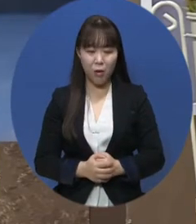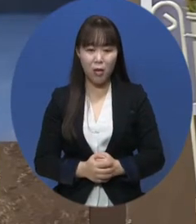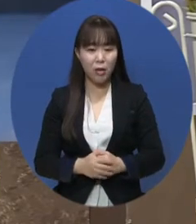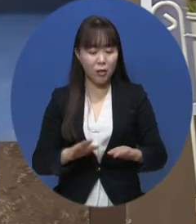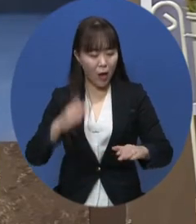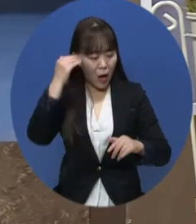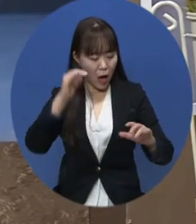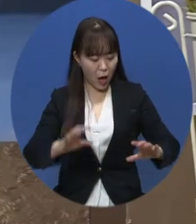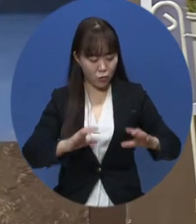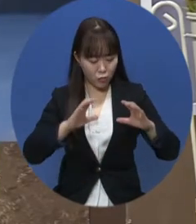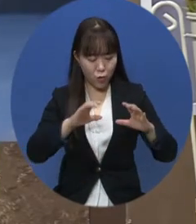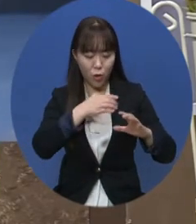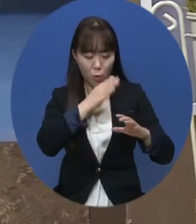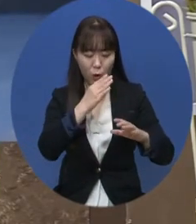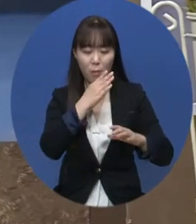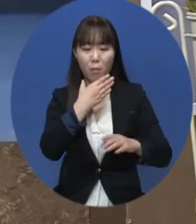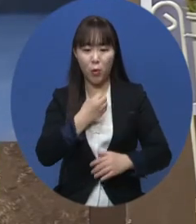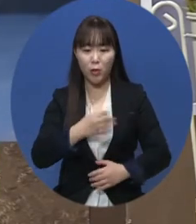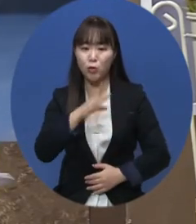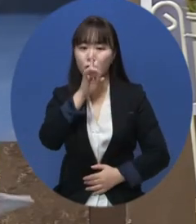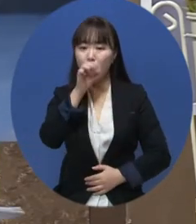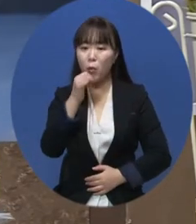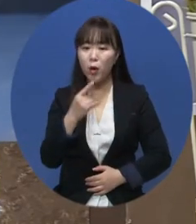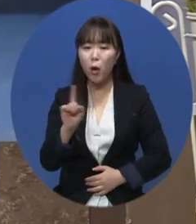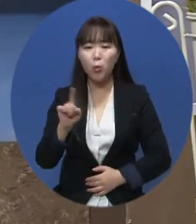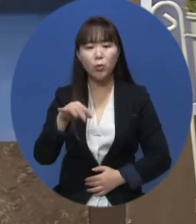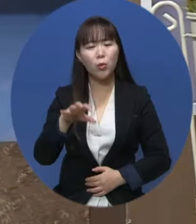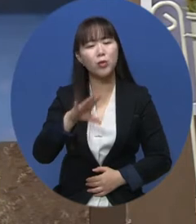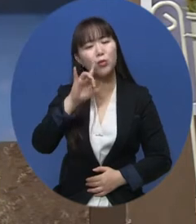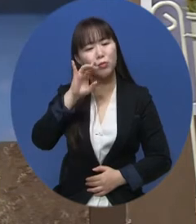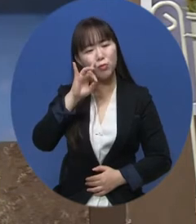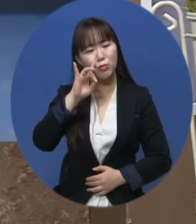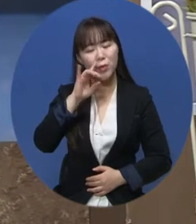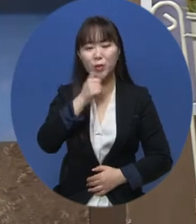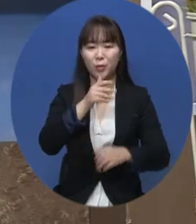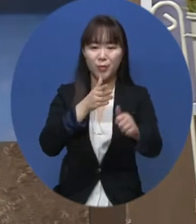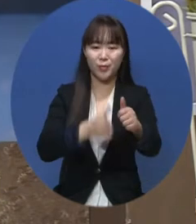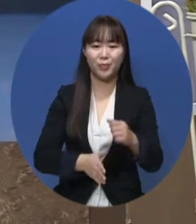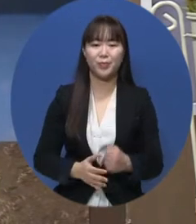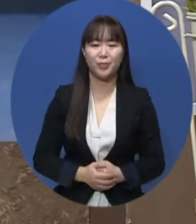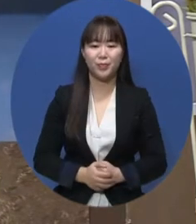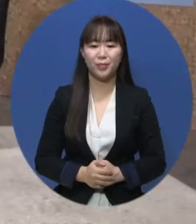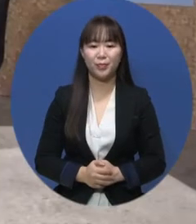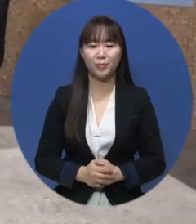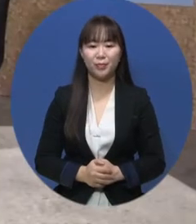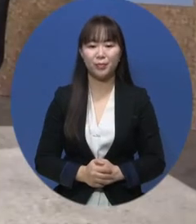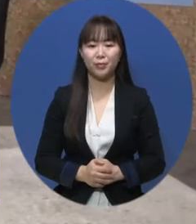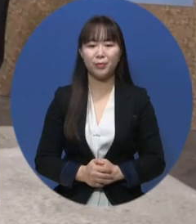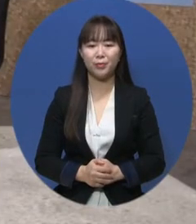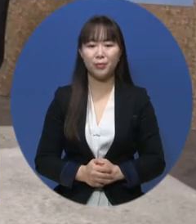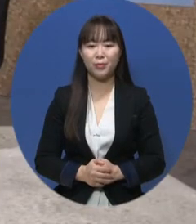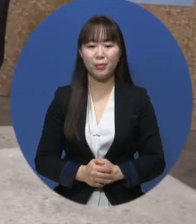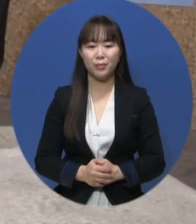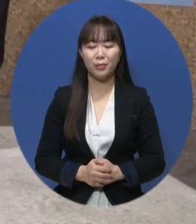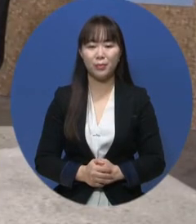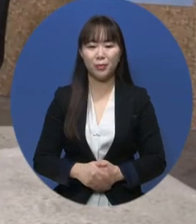이 한국노인복지중앙회가 어떤 곳인지 궁금하거든요. 소개 말씀 부탁드립니다. 예, 저희